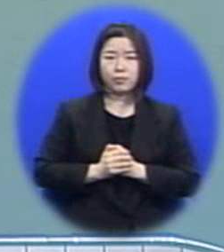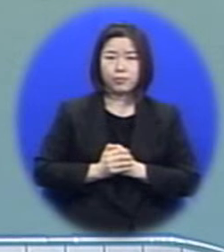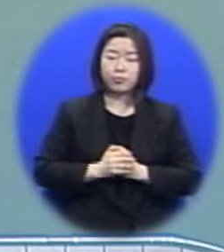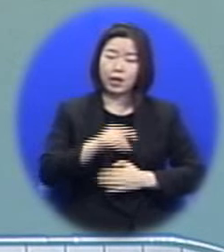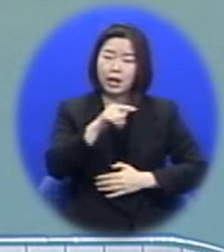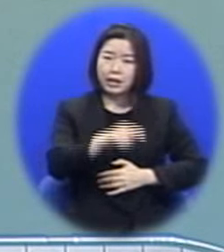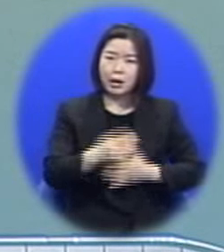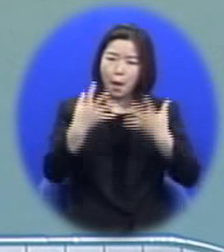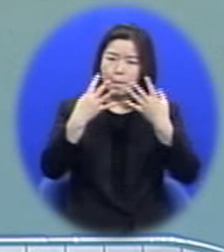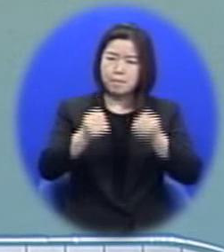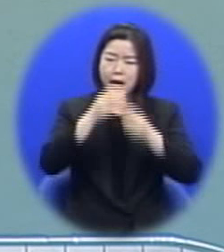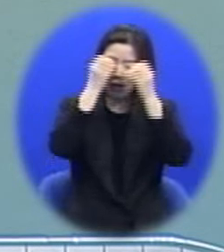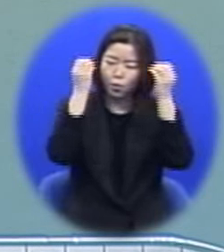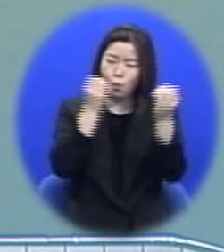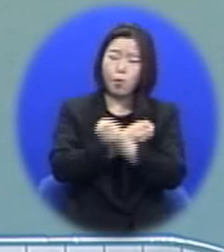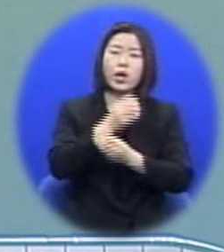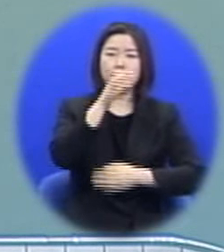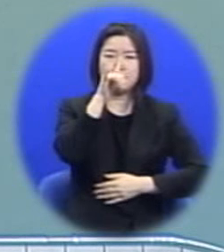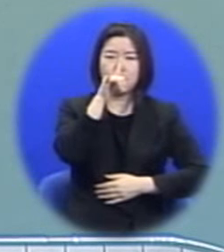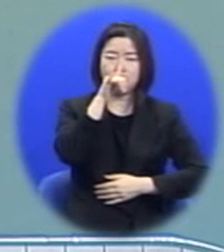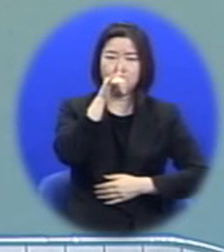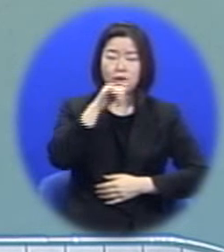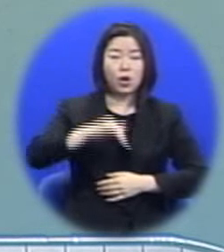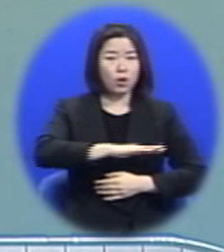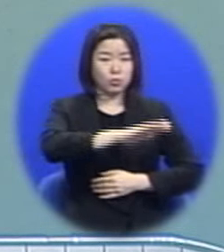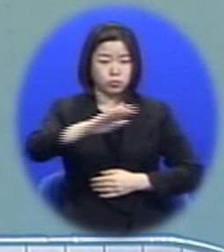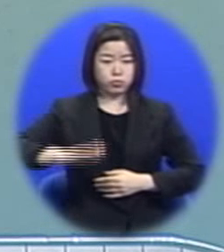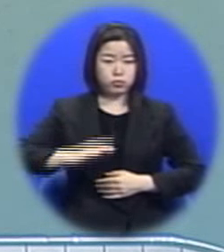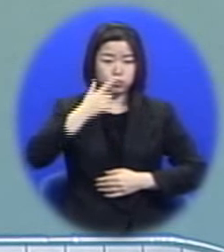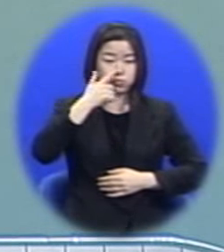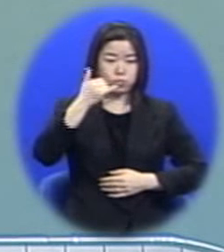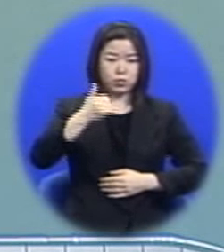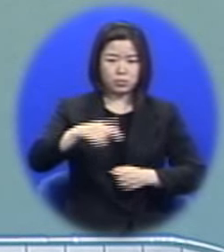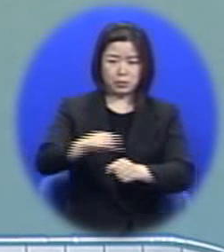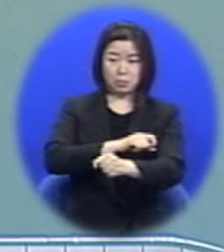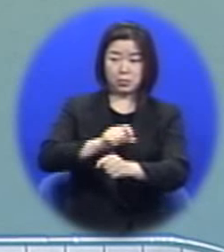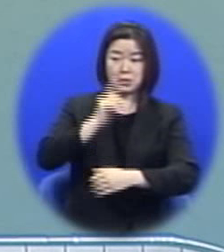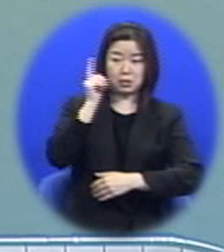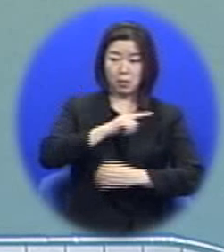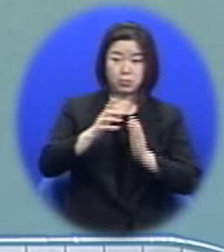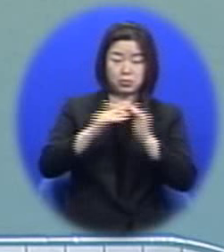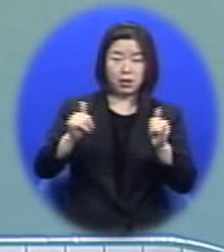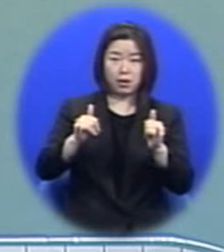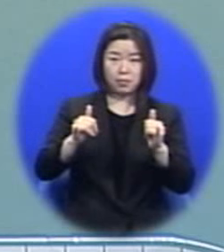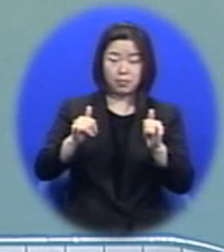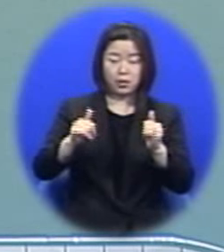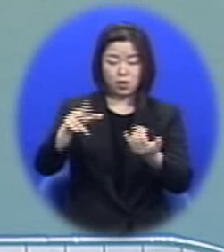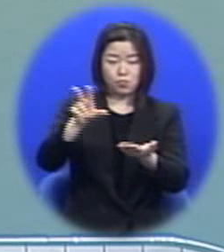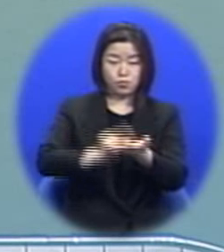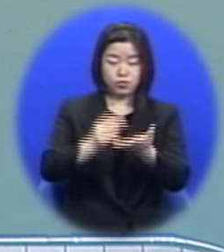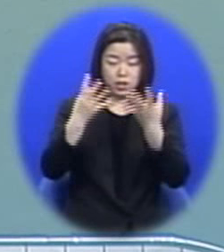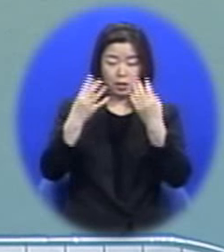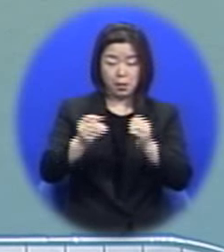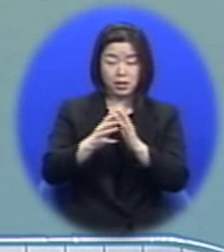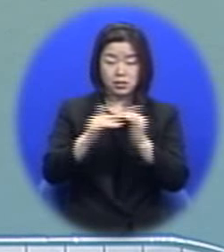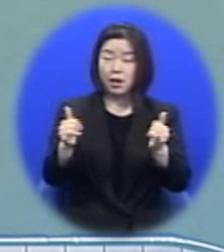이건 많은 오해가 있습니다. 우리 부모님은 특별히 나쁜 분이야, 문제가 많으신